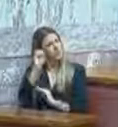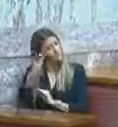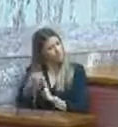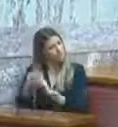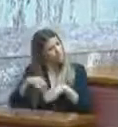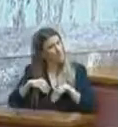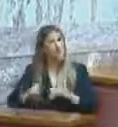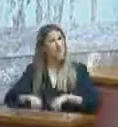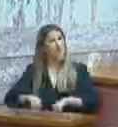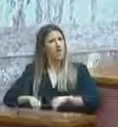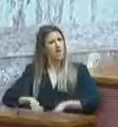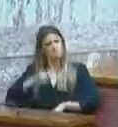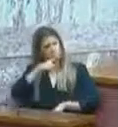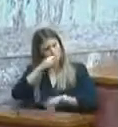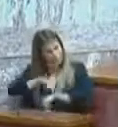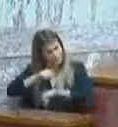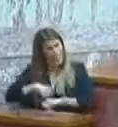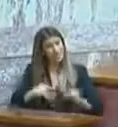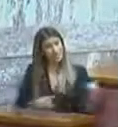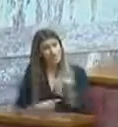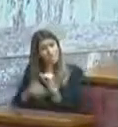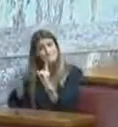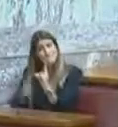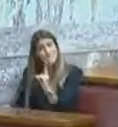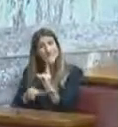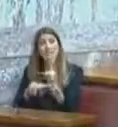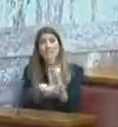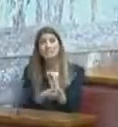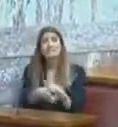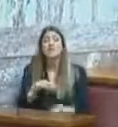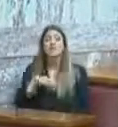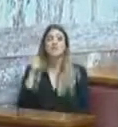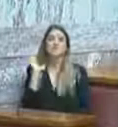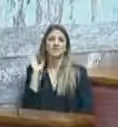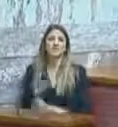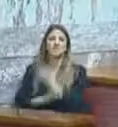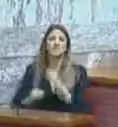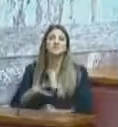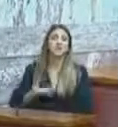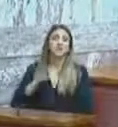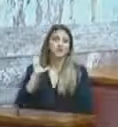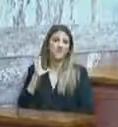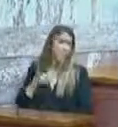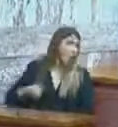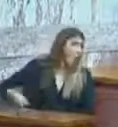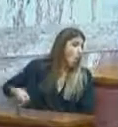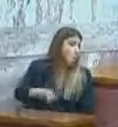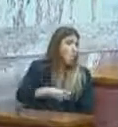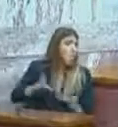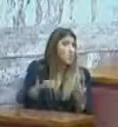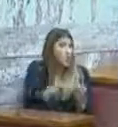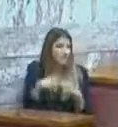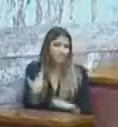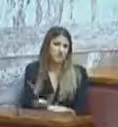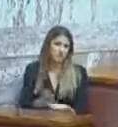αποδεχτήκαμε, δεν είπαμε να έρθουν κατά πρόσωπο. Δεν μπήκατε καν στη συζήτηση αυτή. Και το ζητούσε όλη η αντιπολίτευση, το επαναλαμβάνω.